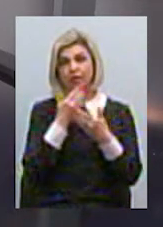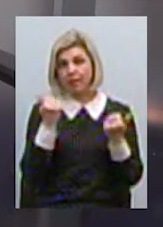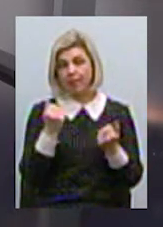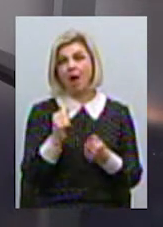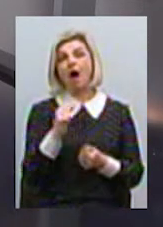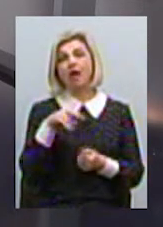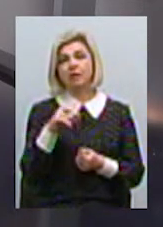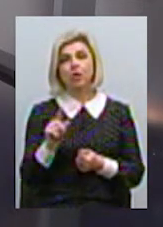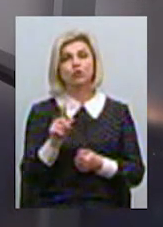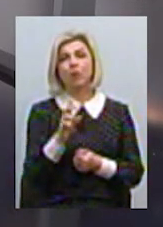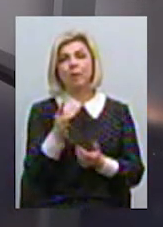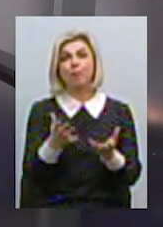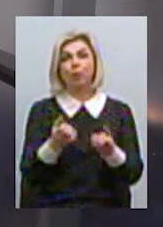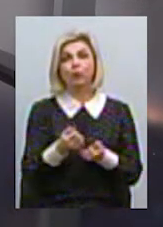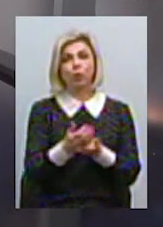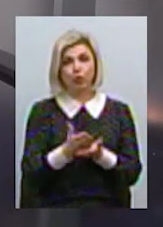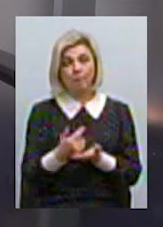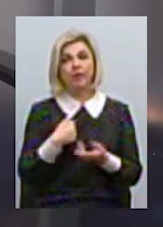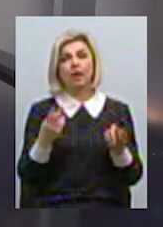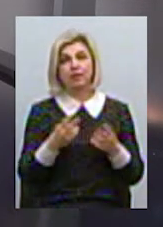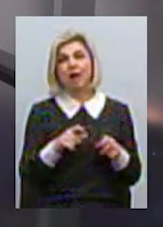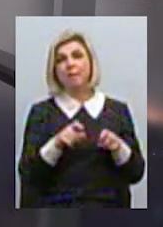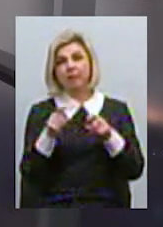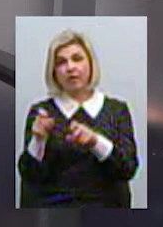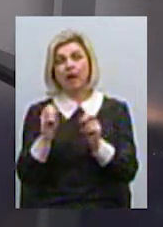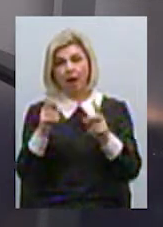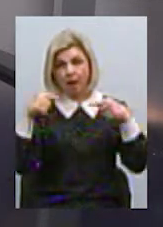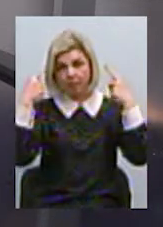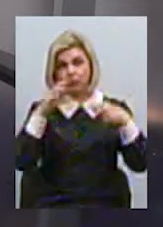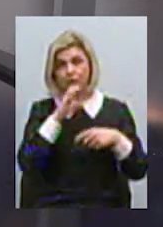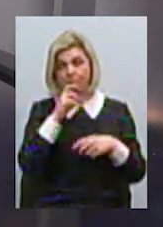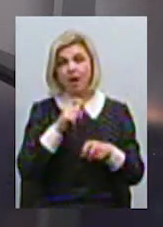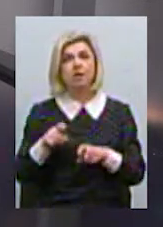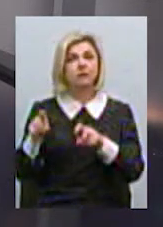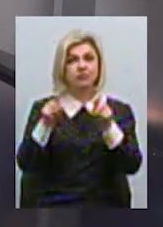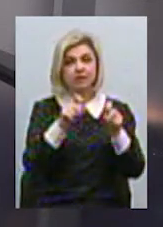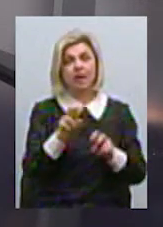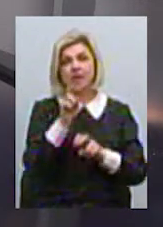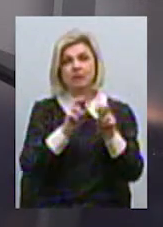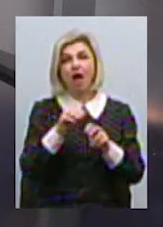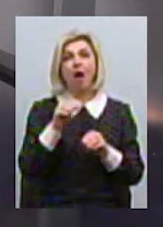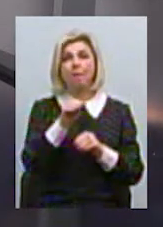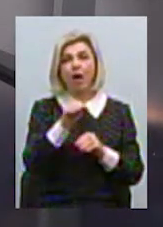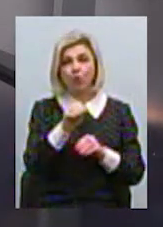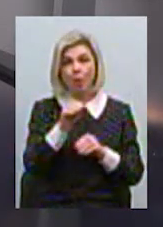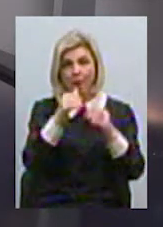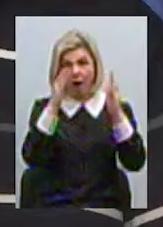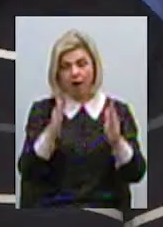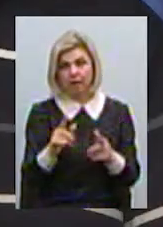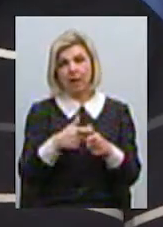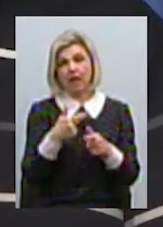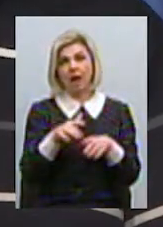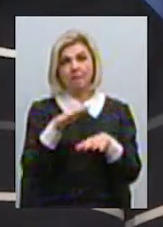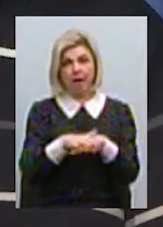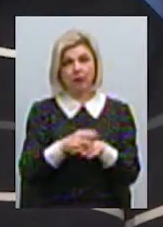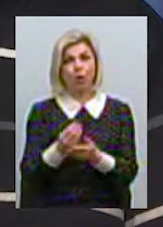для того, щоб отримати послугу, мені треба бігати, як бішені собаці, по всьому району шукати десь якийсь або банкомат, або банк оплатити.